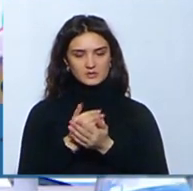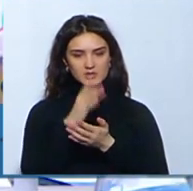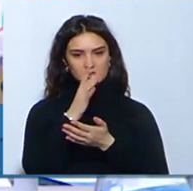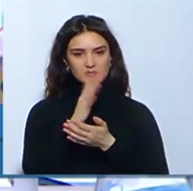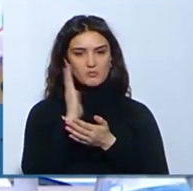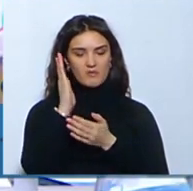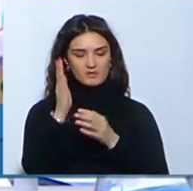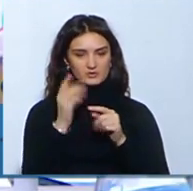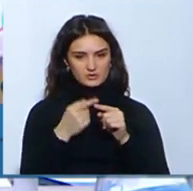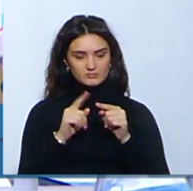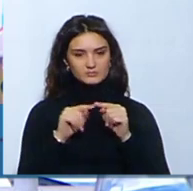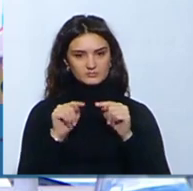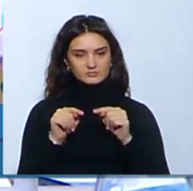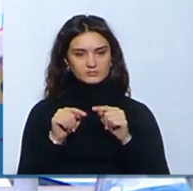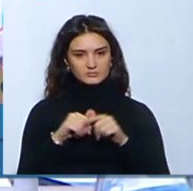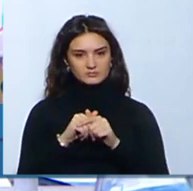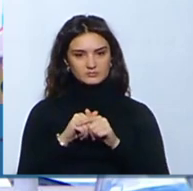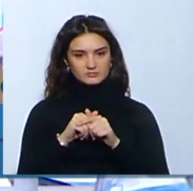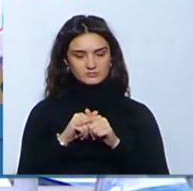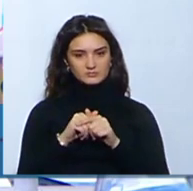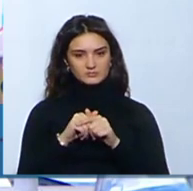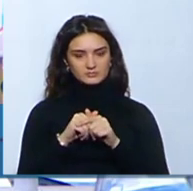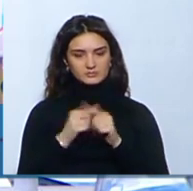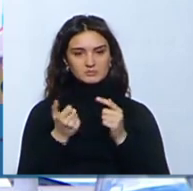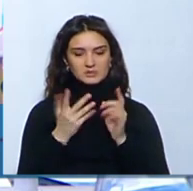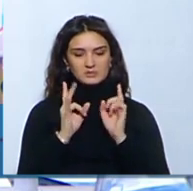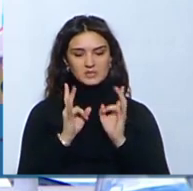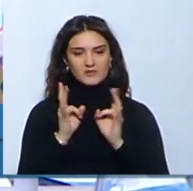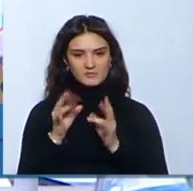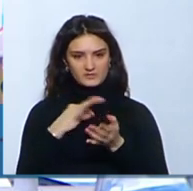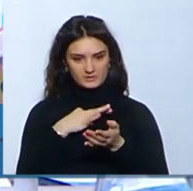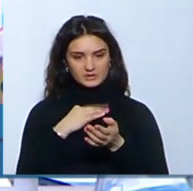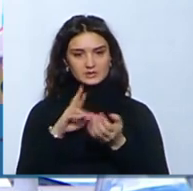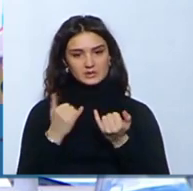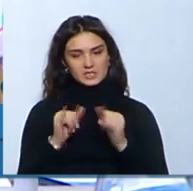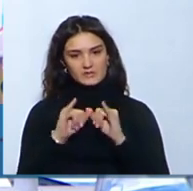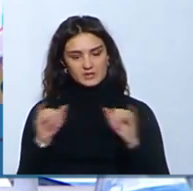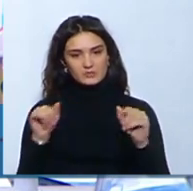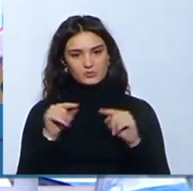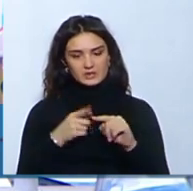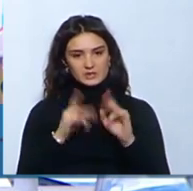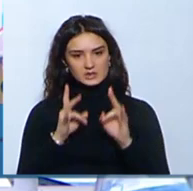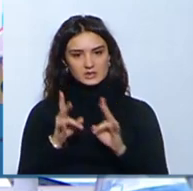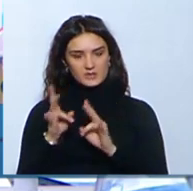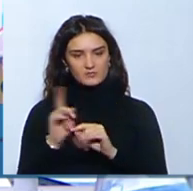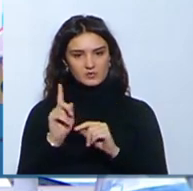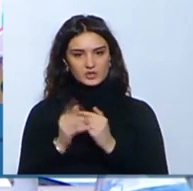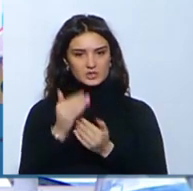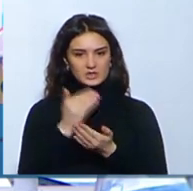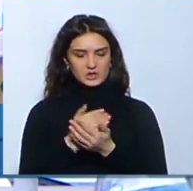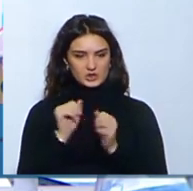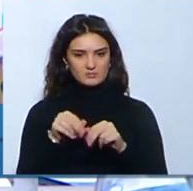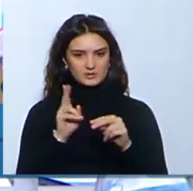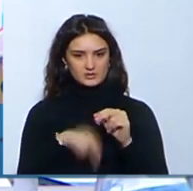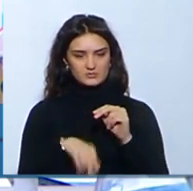გრძელვადიან პერსპექტივაში. მოდით რამდენიმე ტრავმა გვითხარით და რომ წარმოვიდგინოთ დღეს განვითარებული ეს ტრავმა რა შედეგით